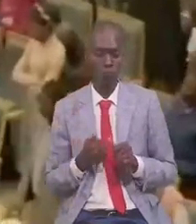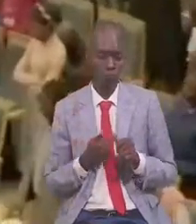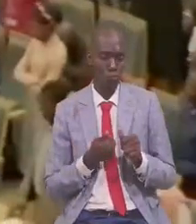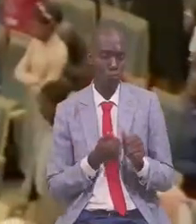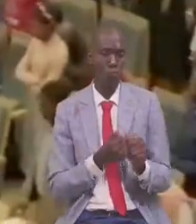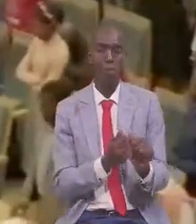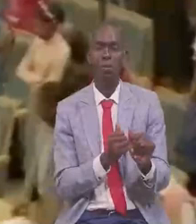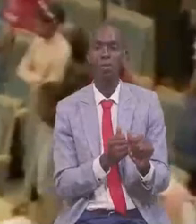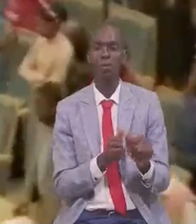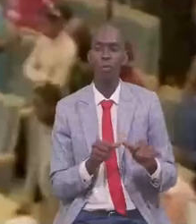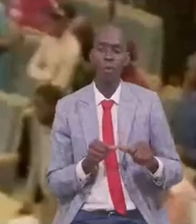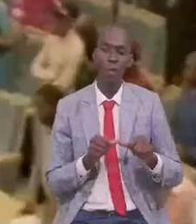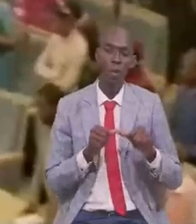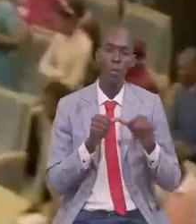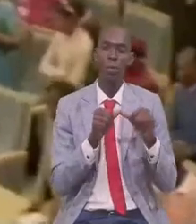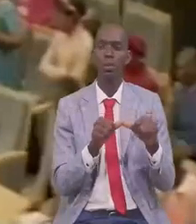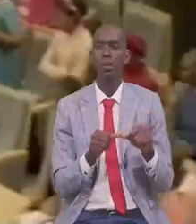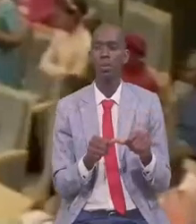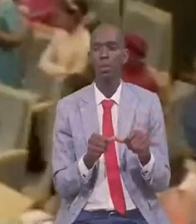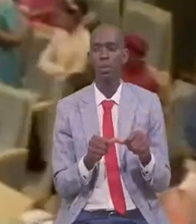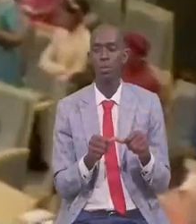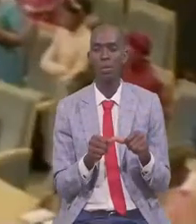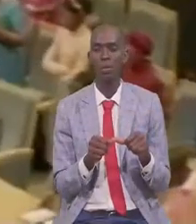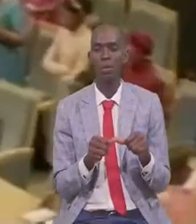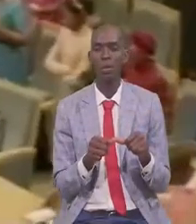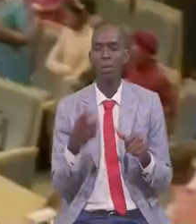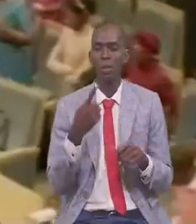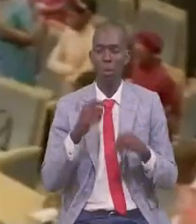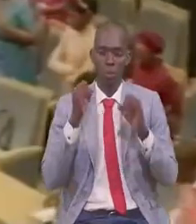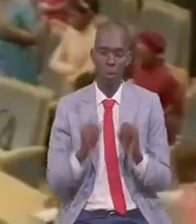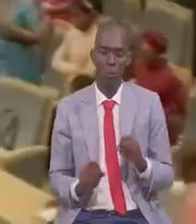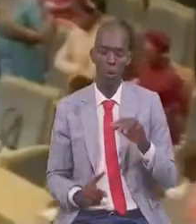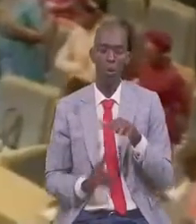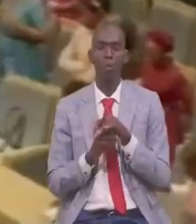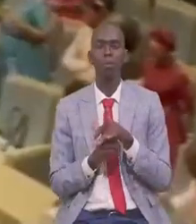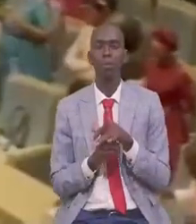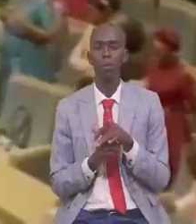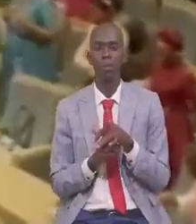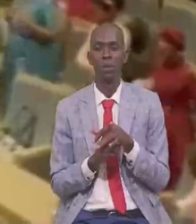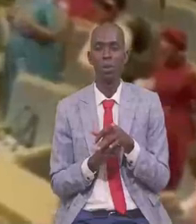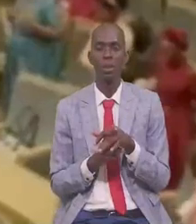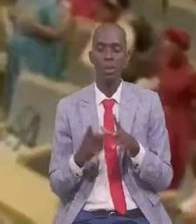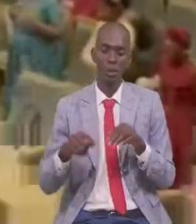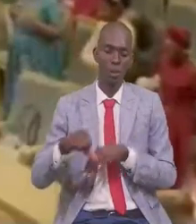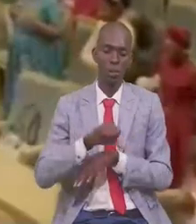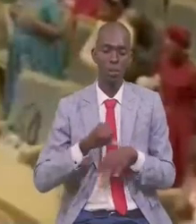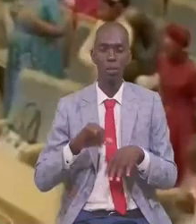comme il a continué, la puissance est venue. L'onction est venue.